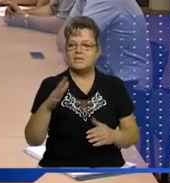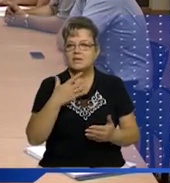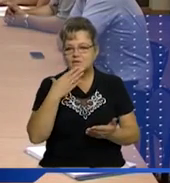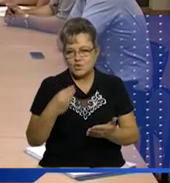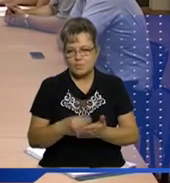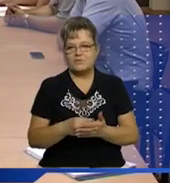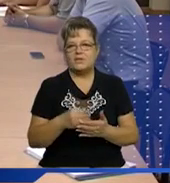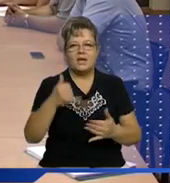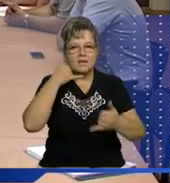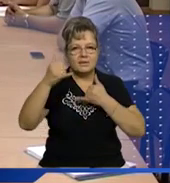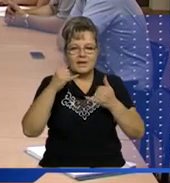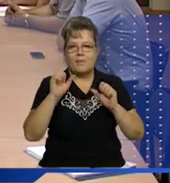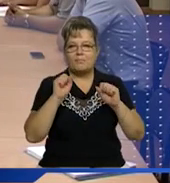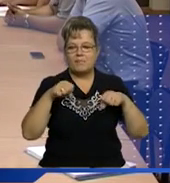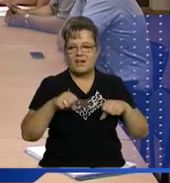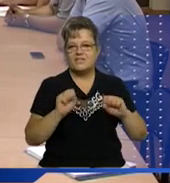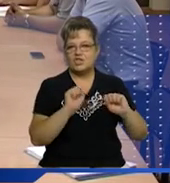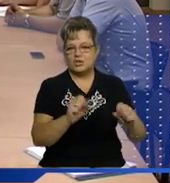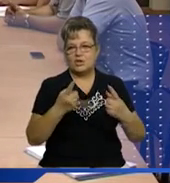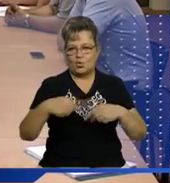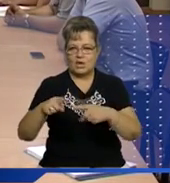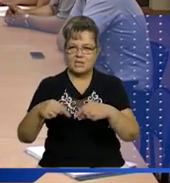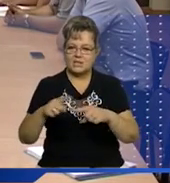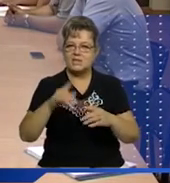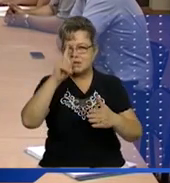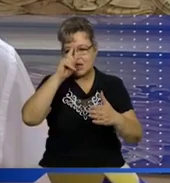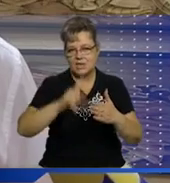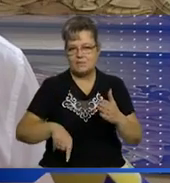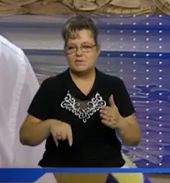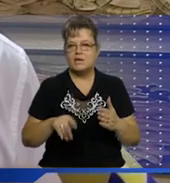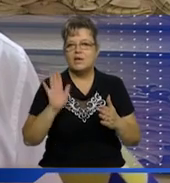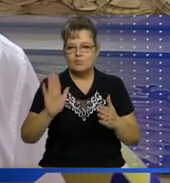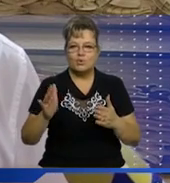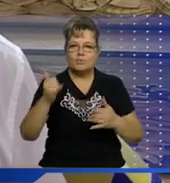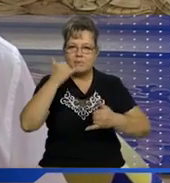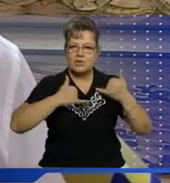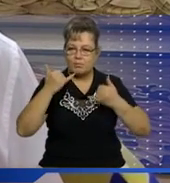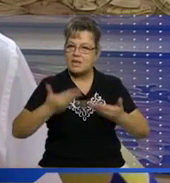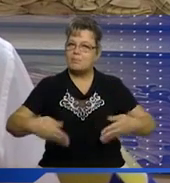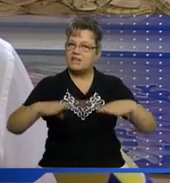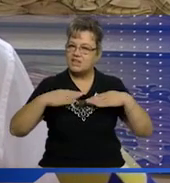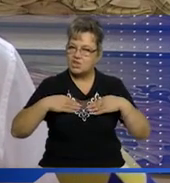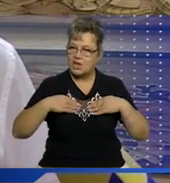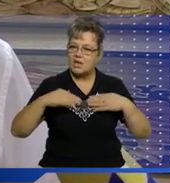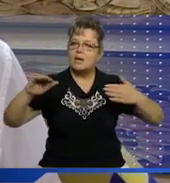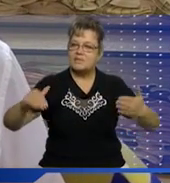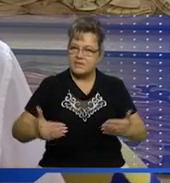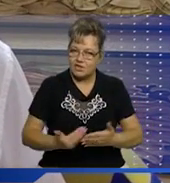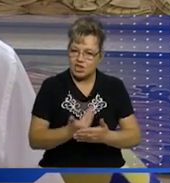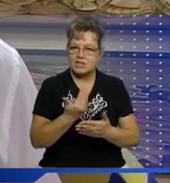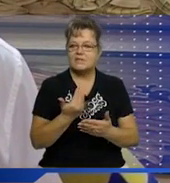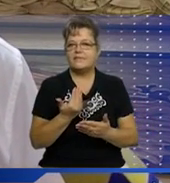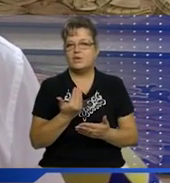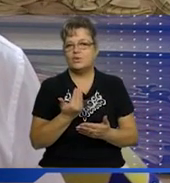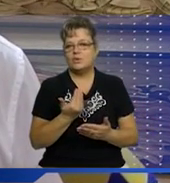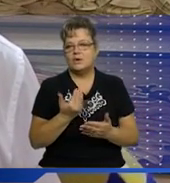Новшество этой кампании – собственная горячая линия правозащитных организаций. Будут, надеемся, поступать и предложения